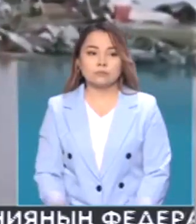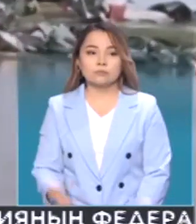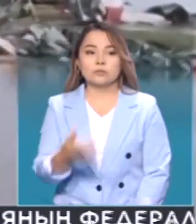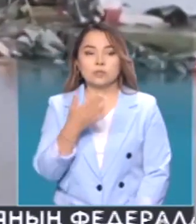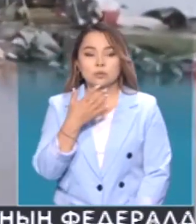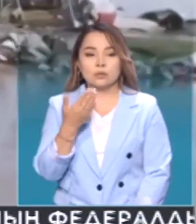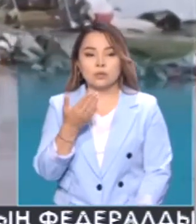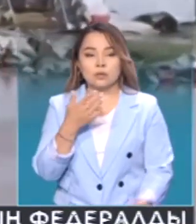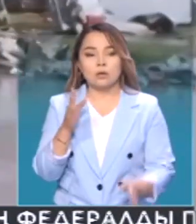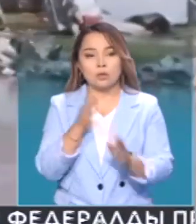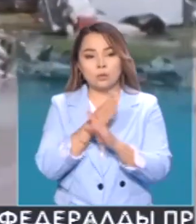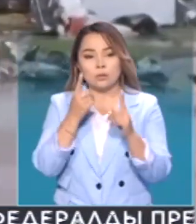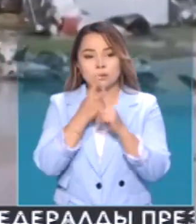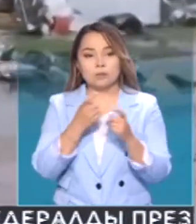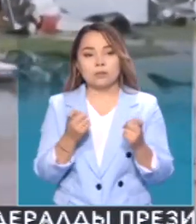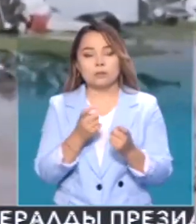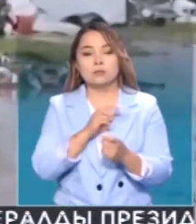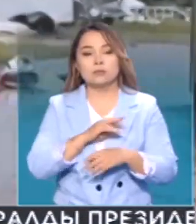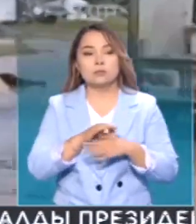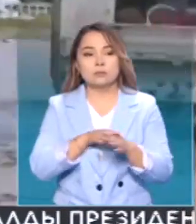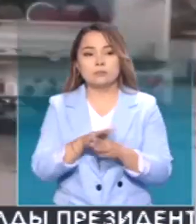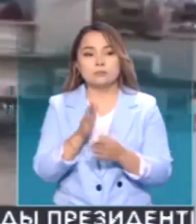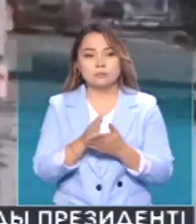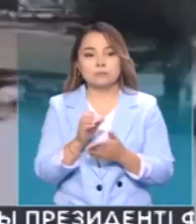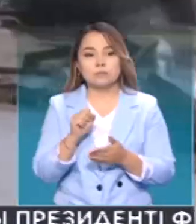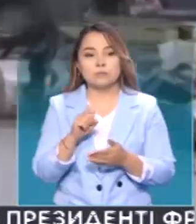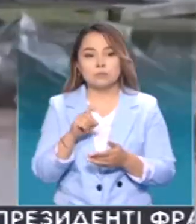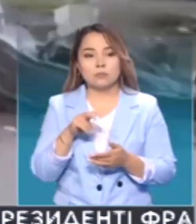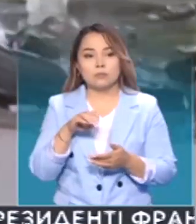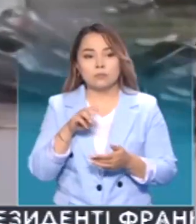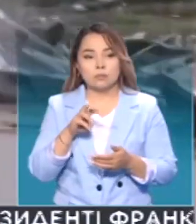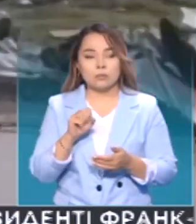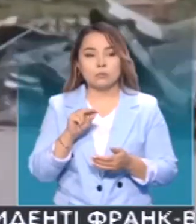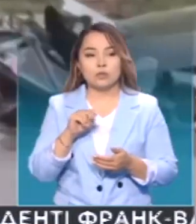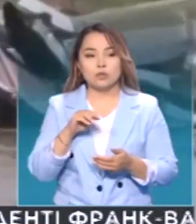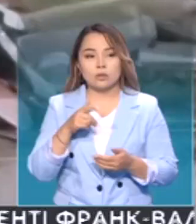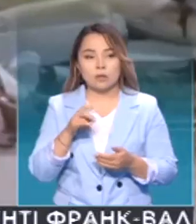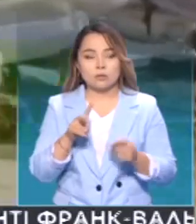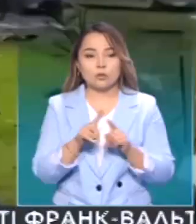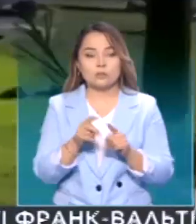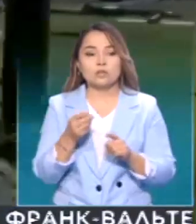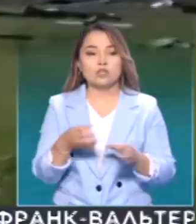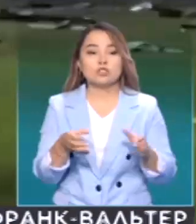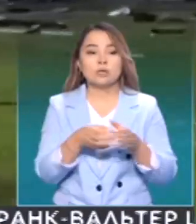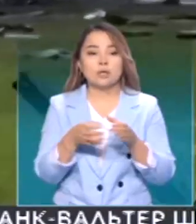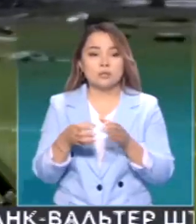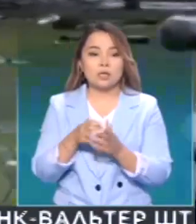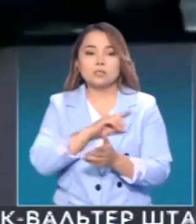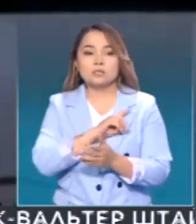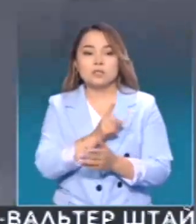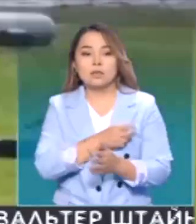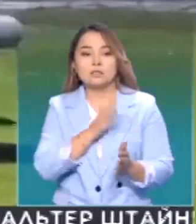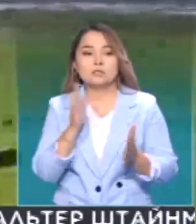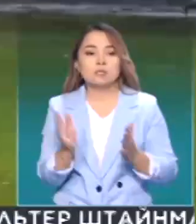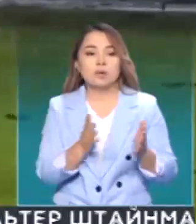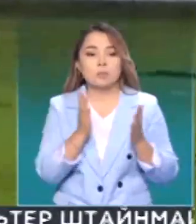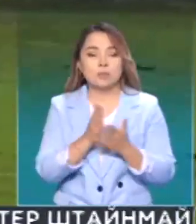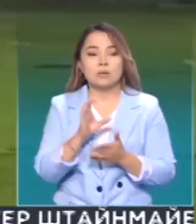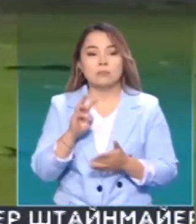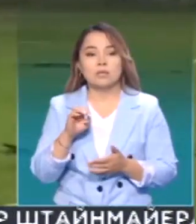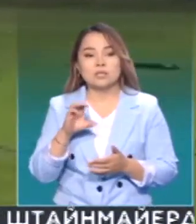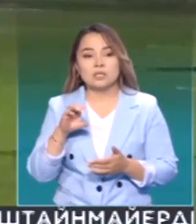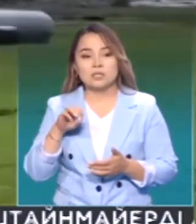Ұлттық ауа райы қызметтің хабарлауынша Техастан бөлек Оклахома және Мичиган секілді бірнеше штатта дүлей дауыл тұрды. Ал Миссисипи